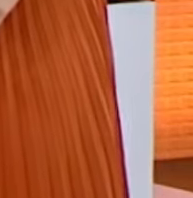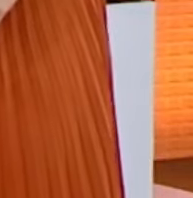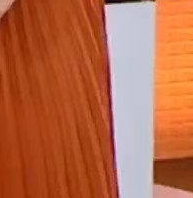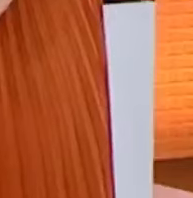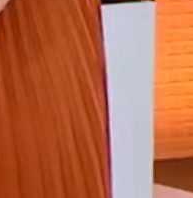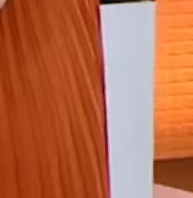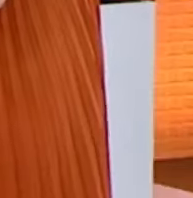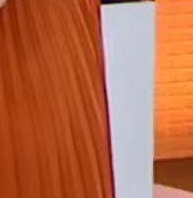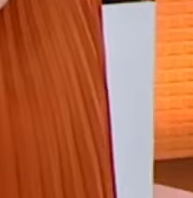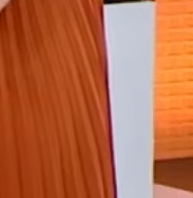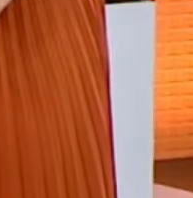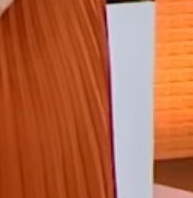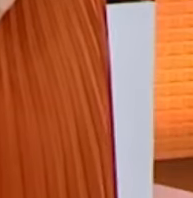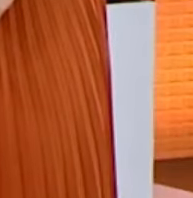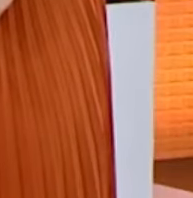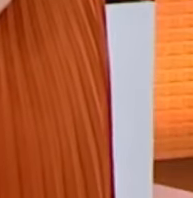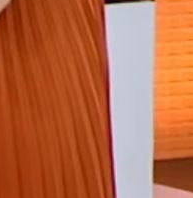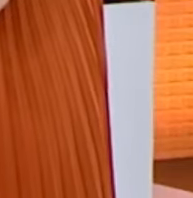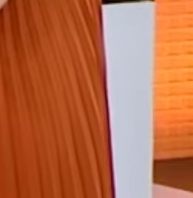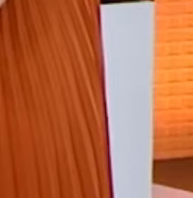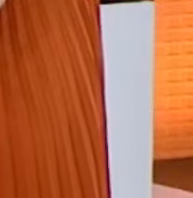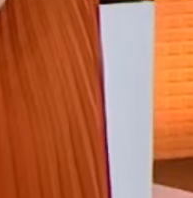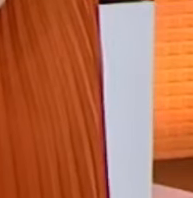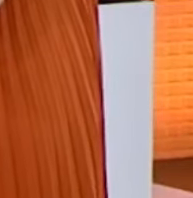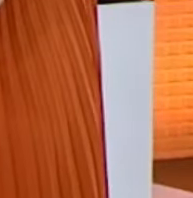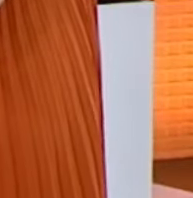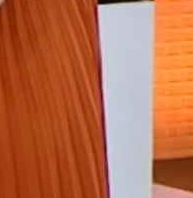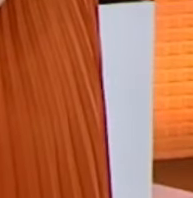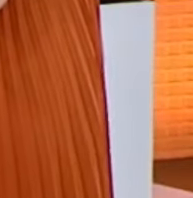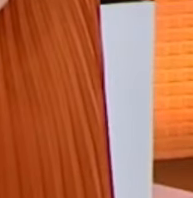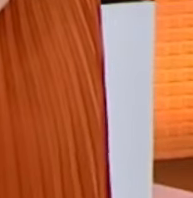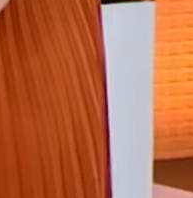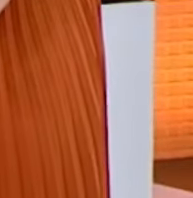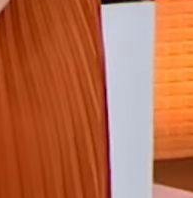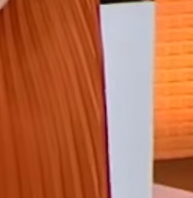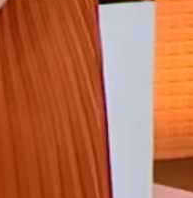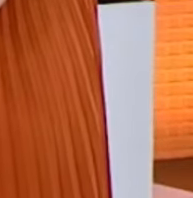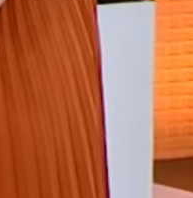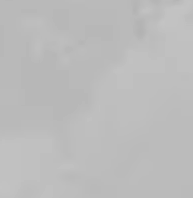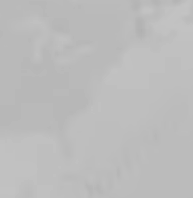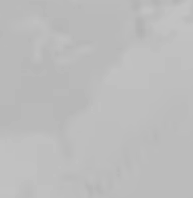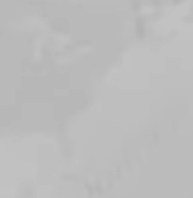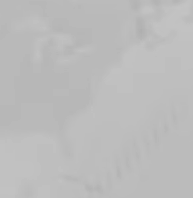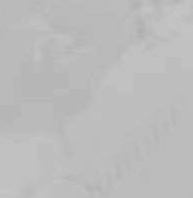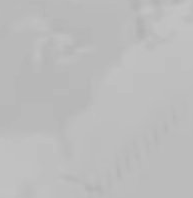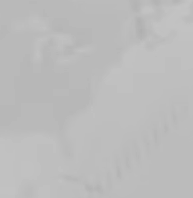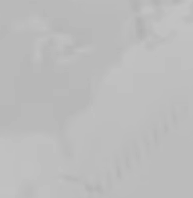kami sa GMA Pinoy TV at sa www.gmanews.tv.